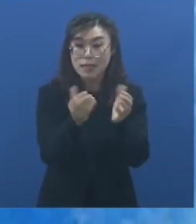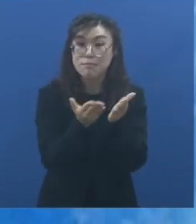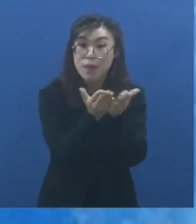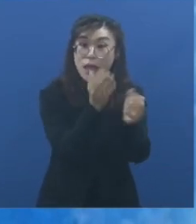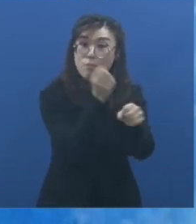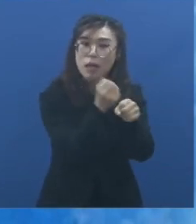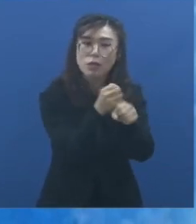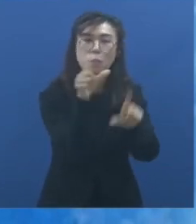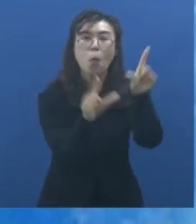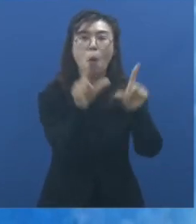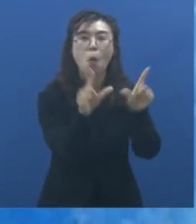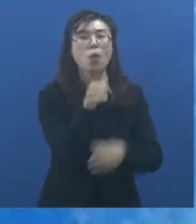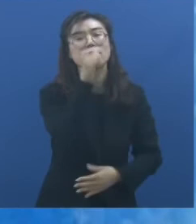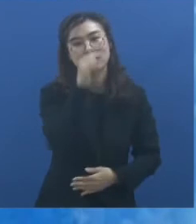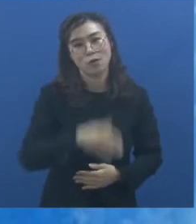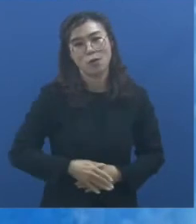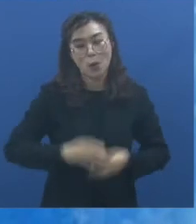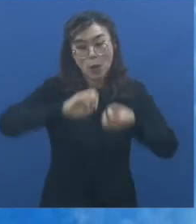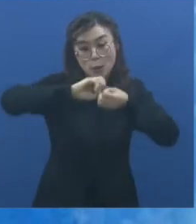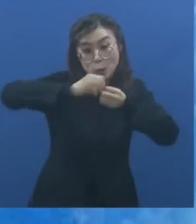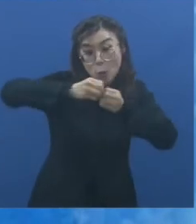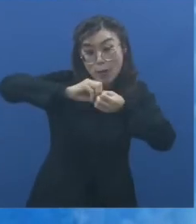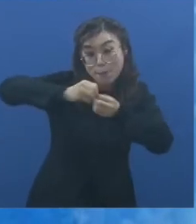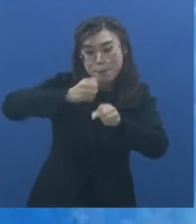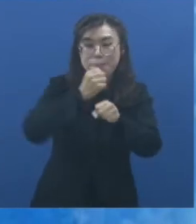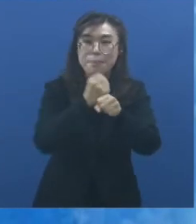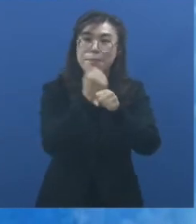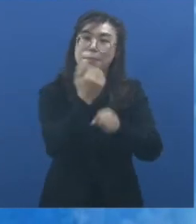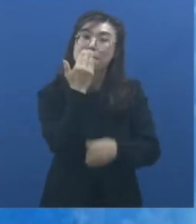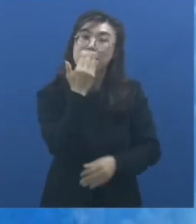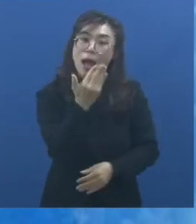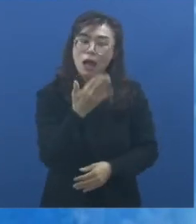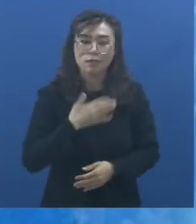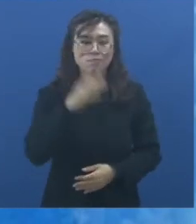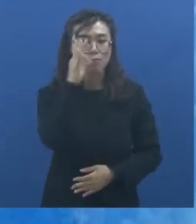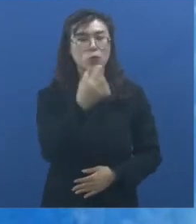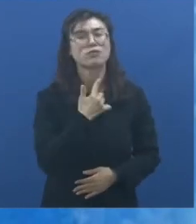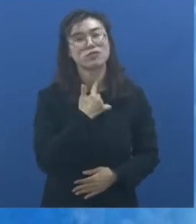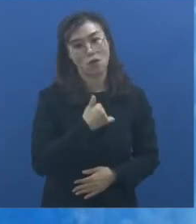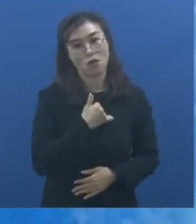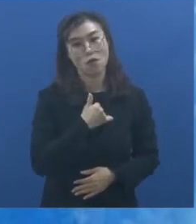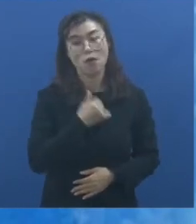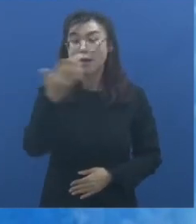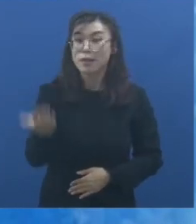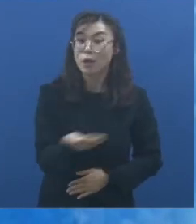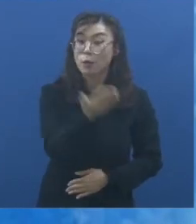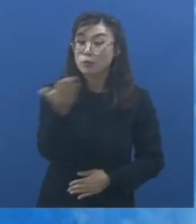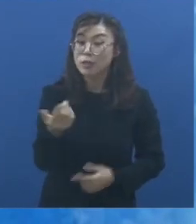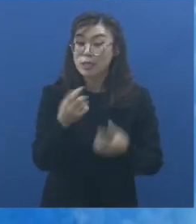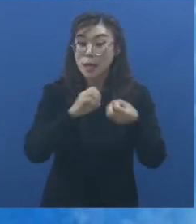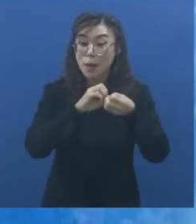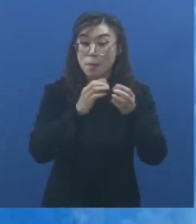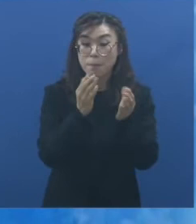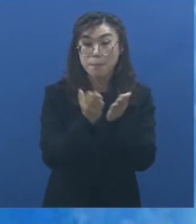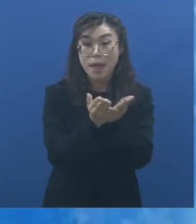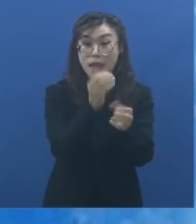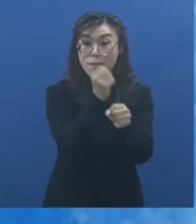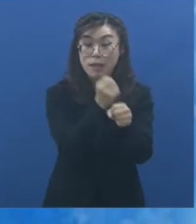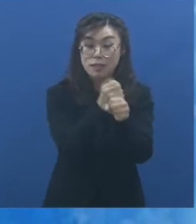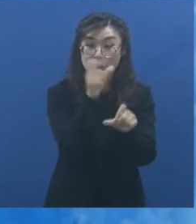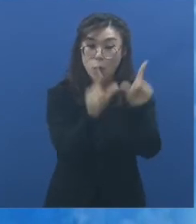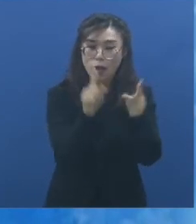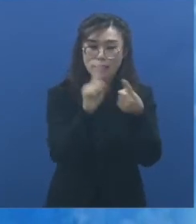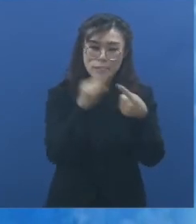있어요 3 민석 모형 있어가지고 조립형 으로 세미 에서만 모욕 맞는걸 제가 본 적이 있거든요 여러분들 크게 관심이 있는지 모르시겠지만 우리